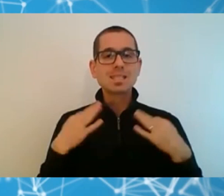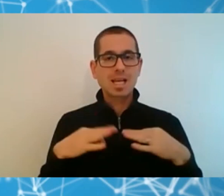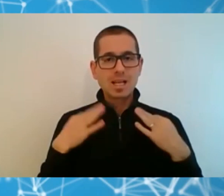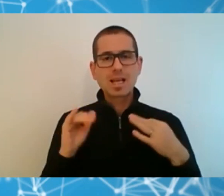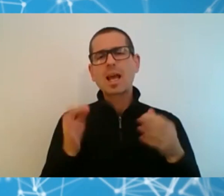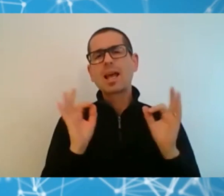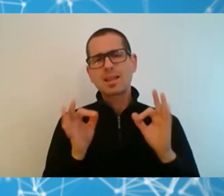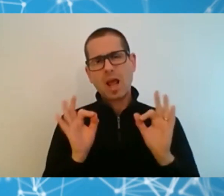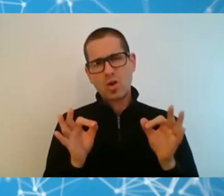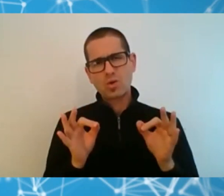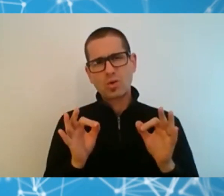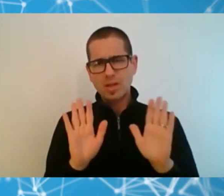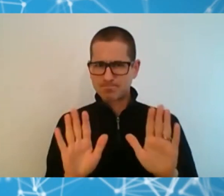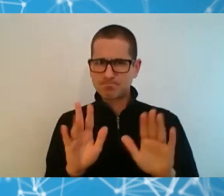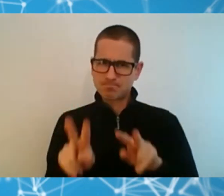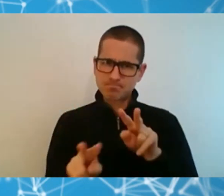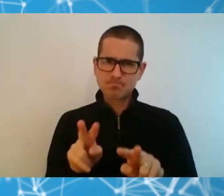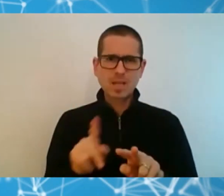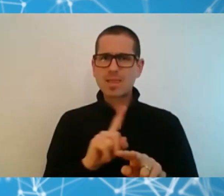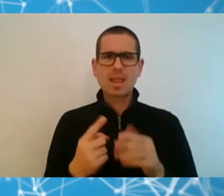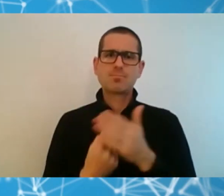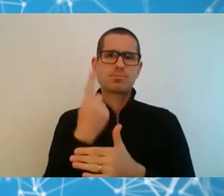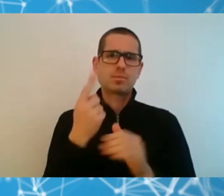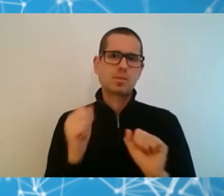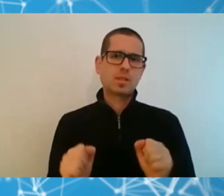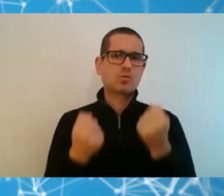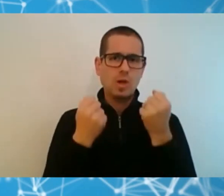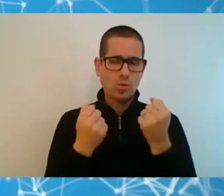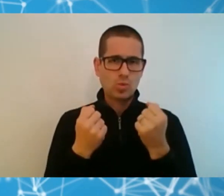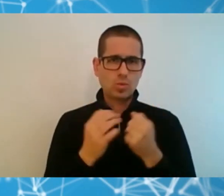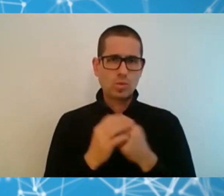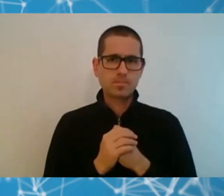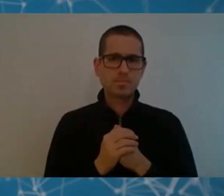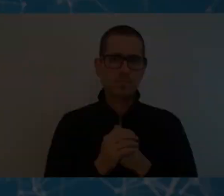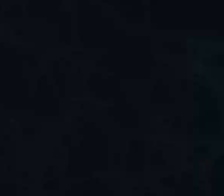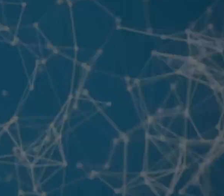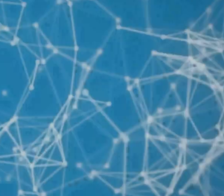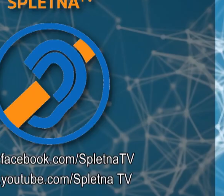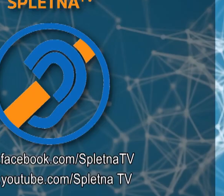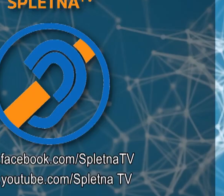zadeva celi, je idealno, da ne pride do nekih težav s tem v zvezi.